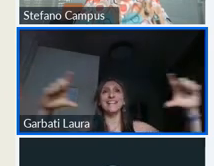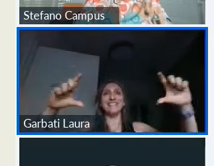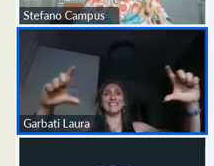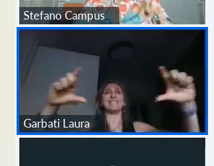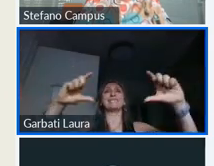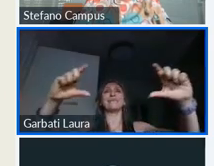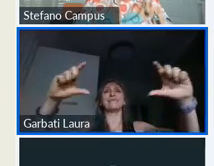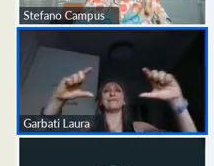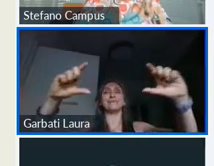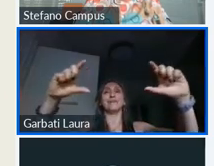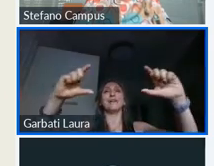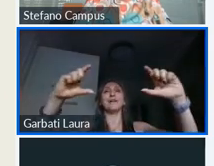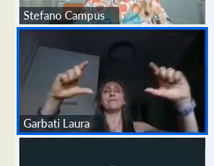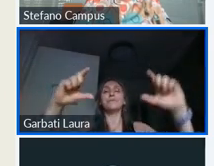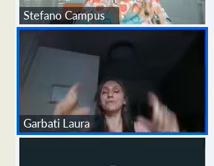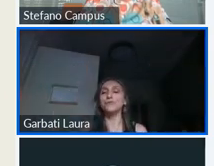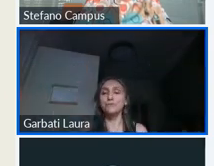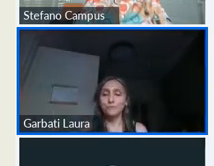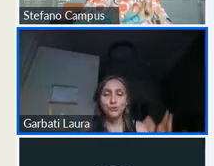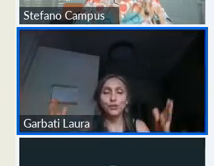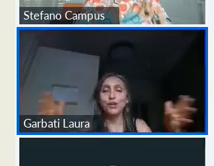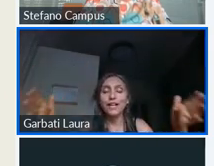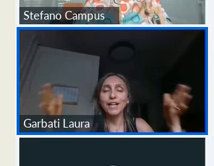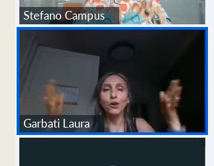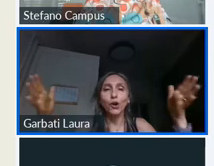era un grandissimo